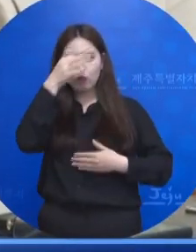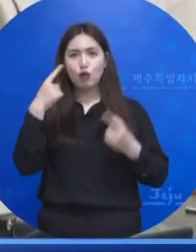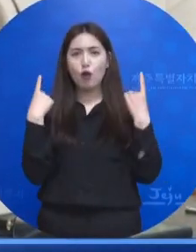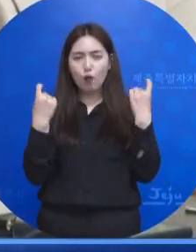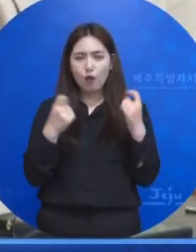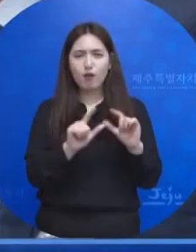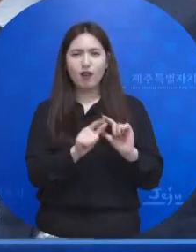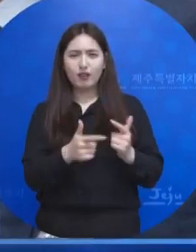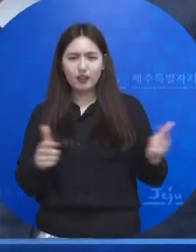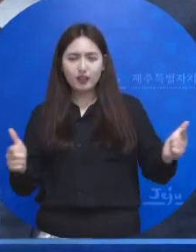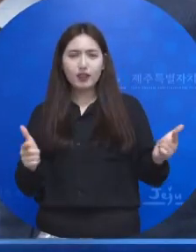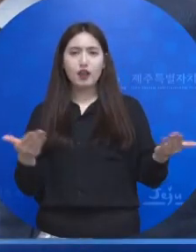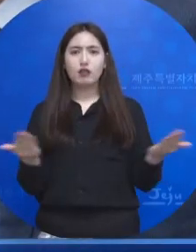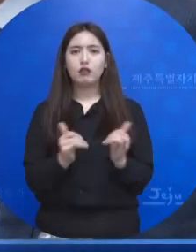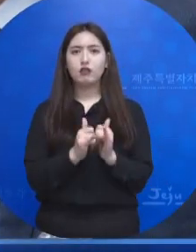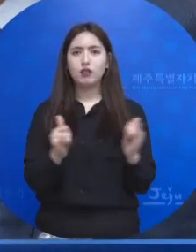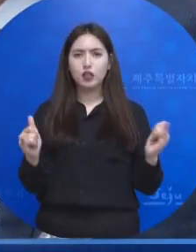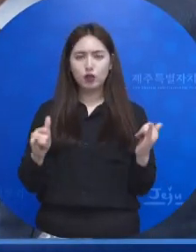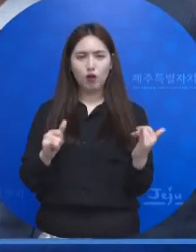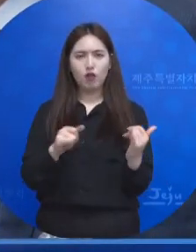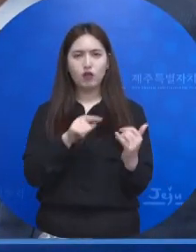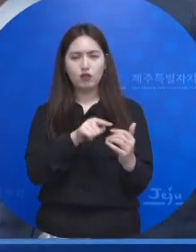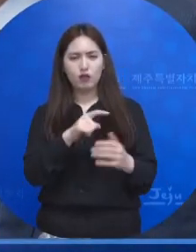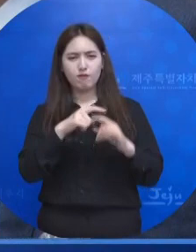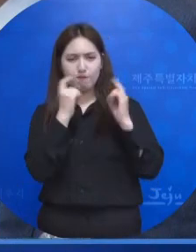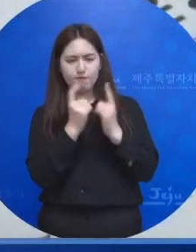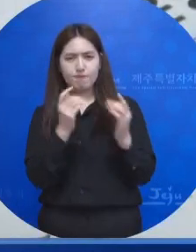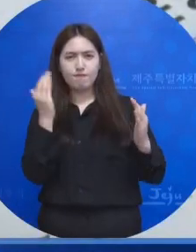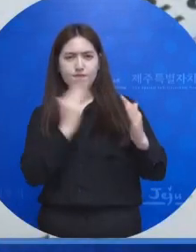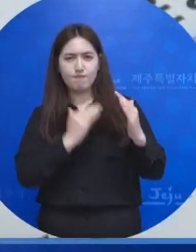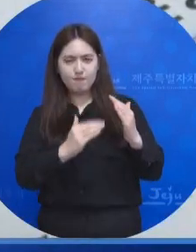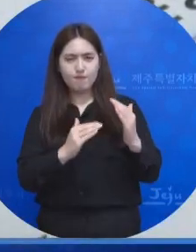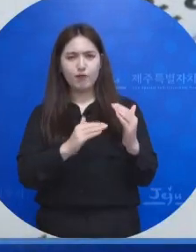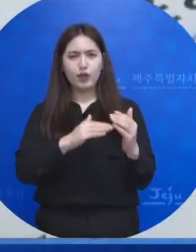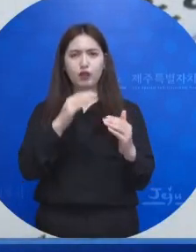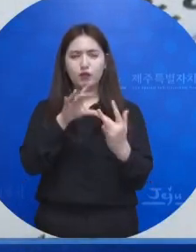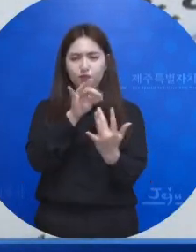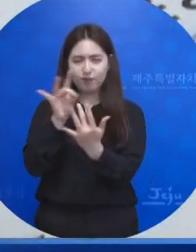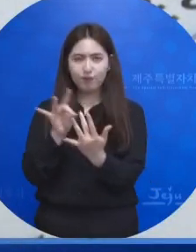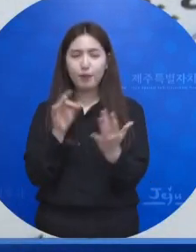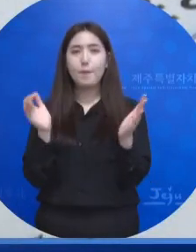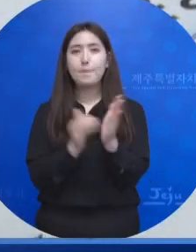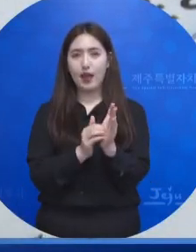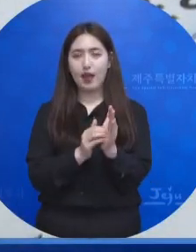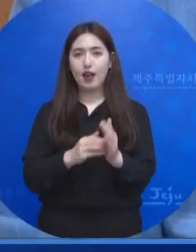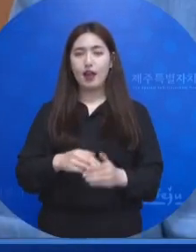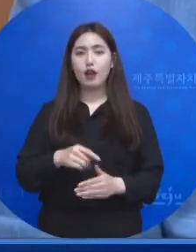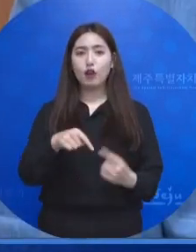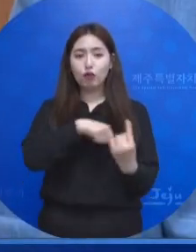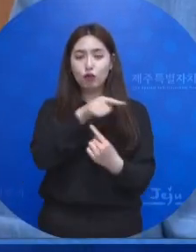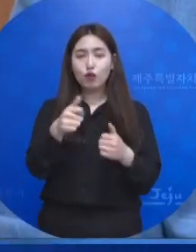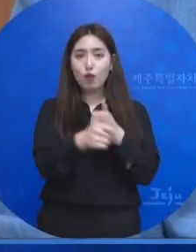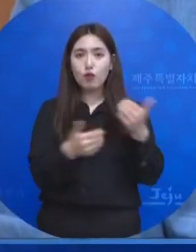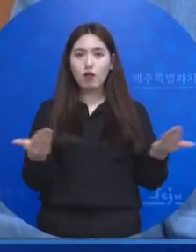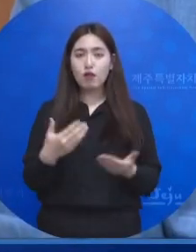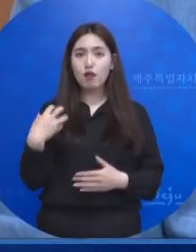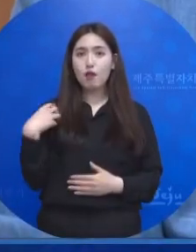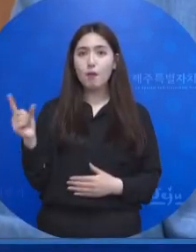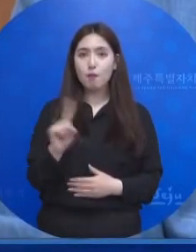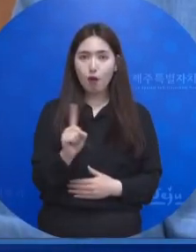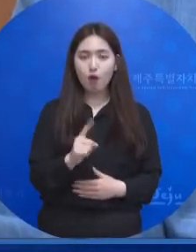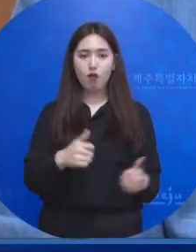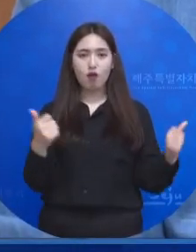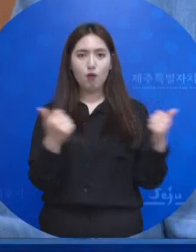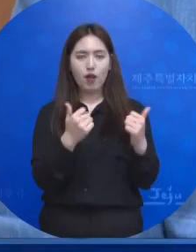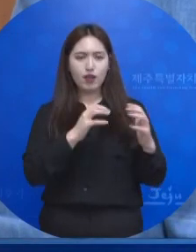등 다양한 분야의 종사자를 객관적이고 공정하게 선정됐으며 운영위원회는